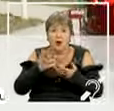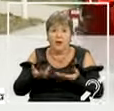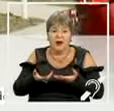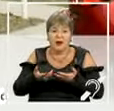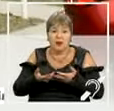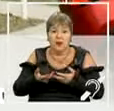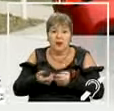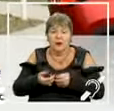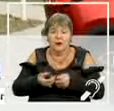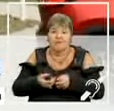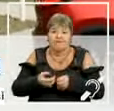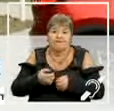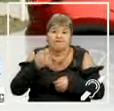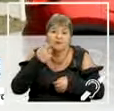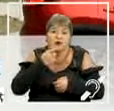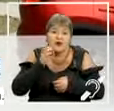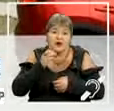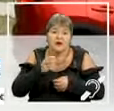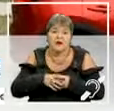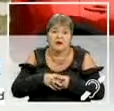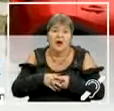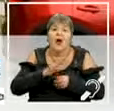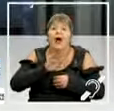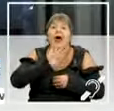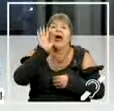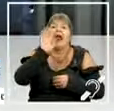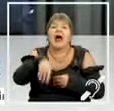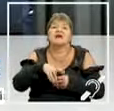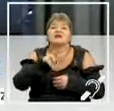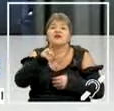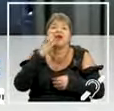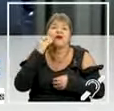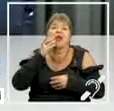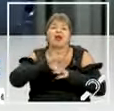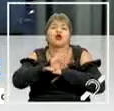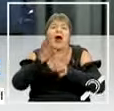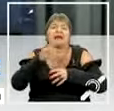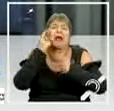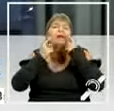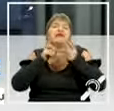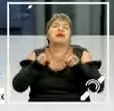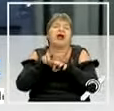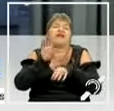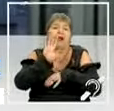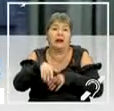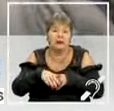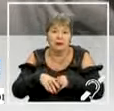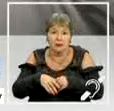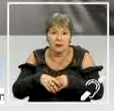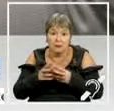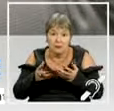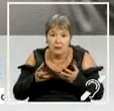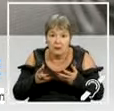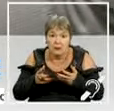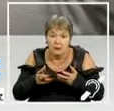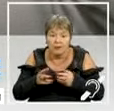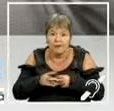Sau... Nu știu să vă spun. A spus că toate vă uitați la fel, toate. Simțiți că au amânat momentul ca să nască cu